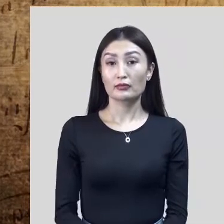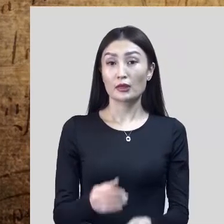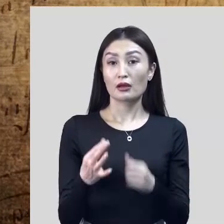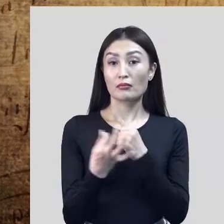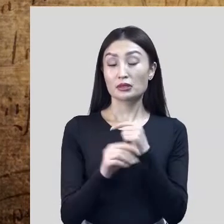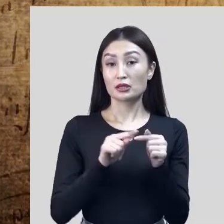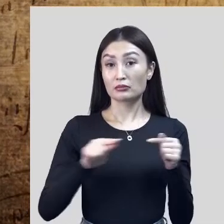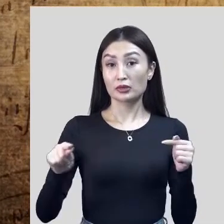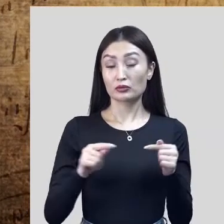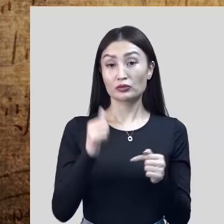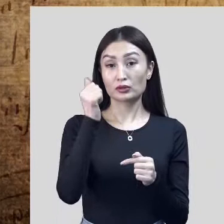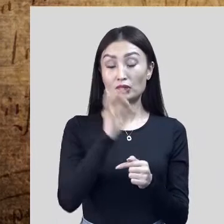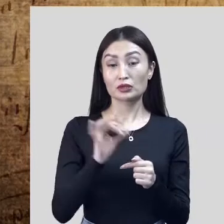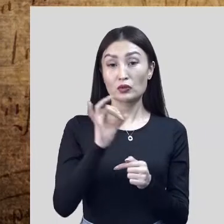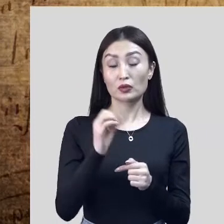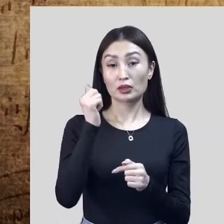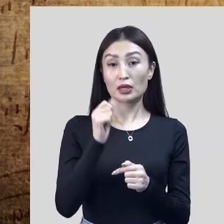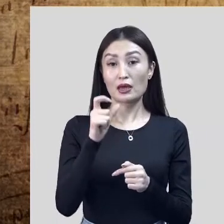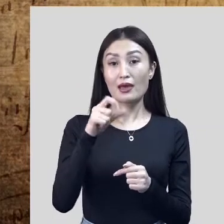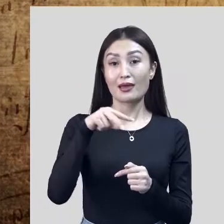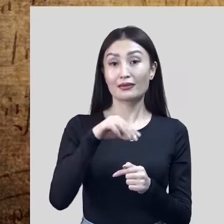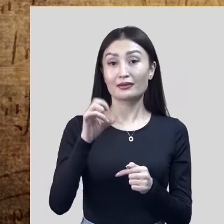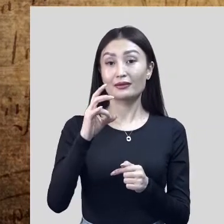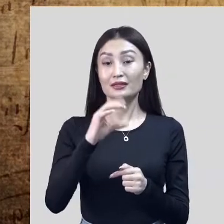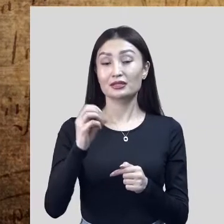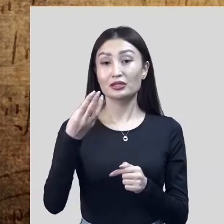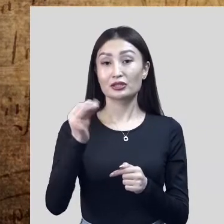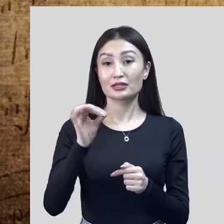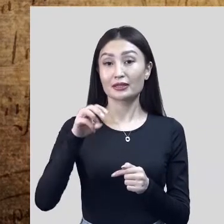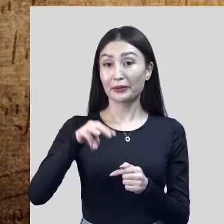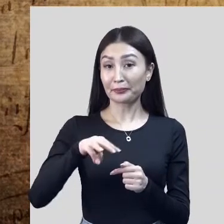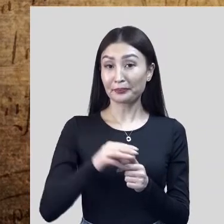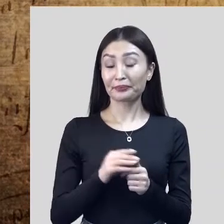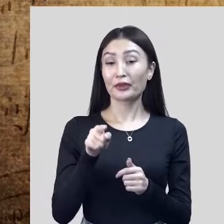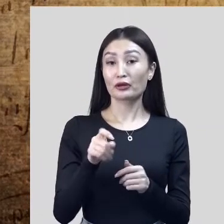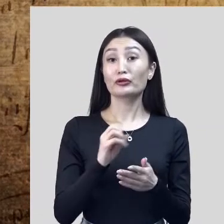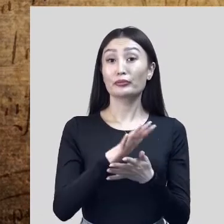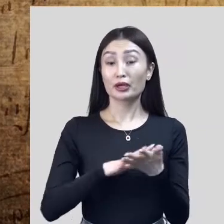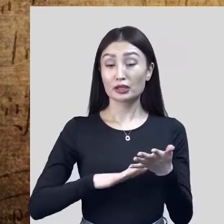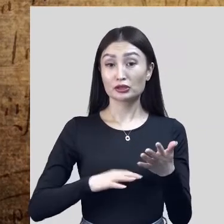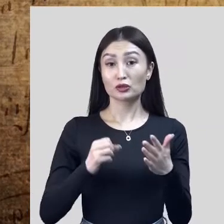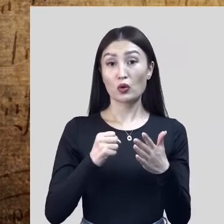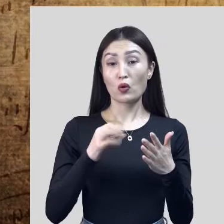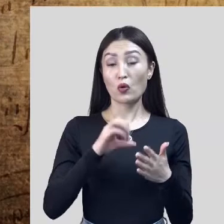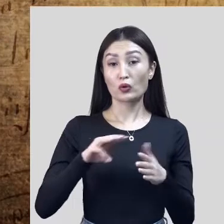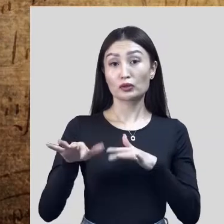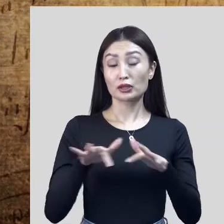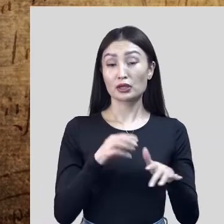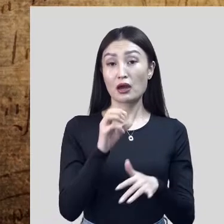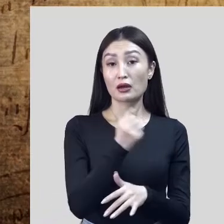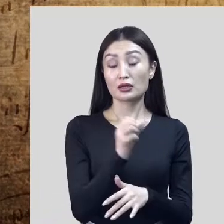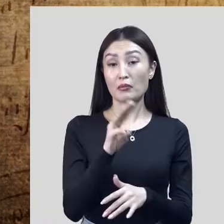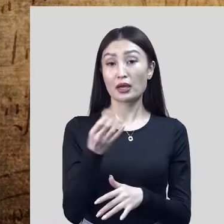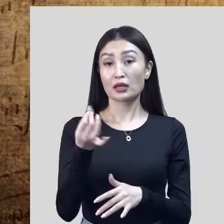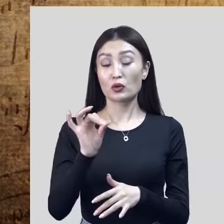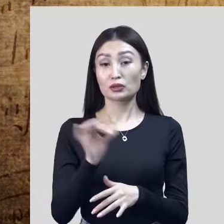Последний период истории Древней Греции называют эллинистическим. Он продолжался от деятельности Александра Македонского